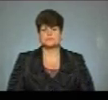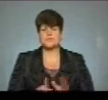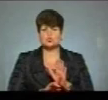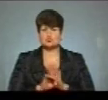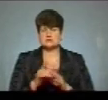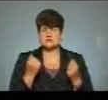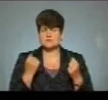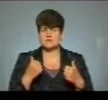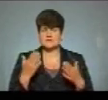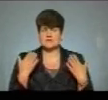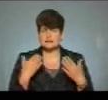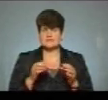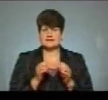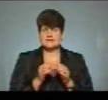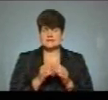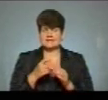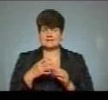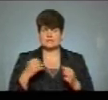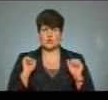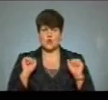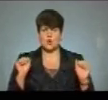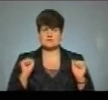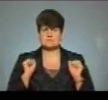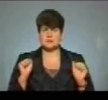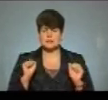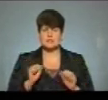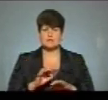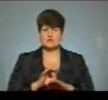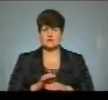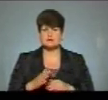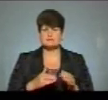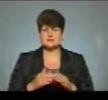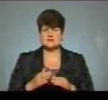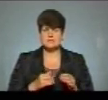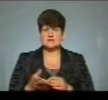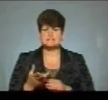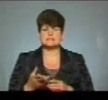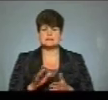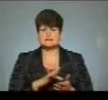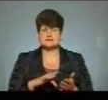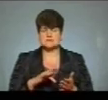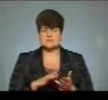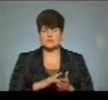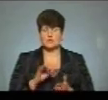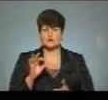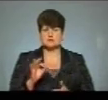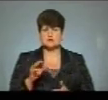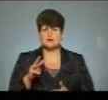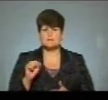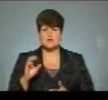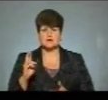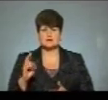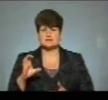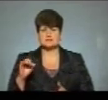Розпочалися спортивні канікули з 10-хвилинної розминки. Проводить її фахівець Тернопільського центру фізичного здоров'я населення Оксана Максимчак.